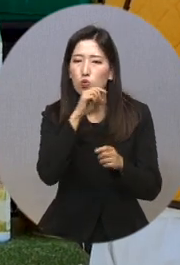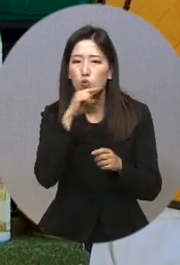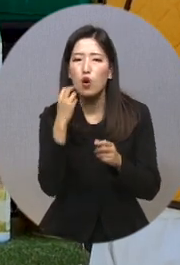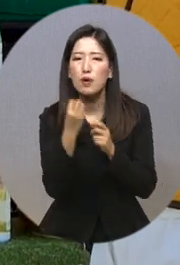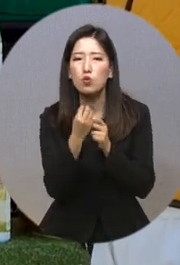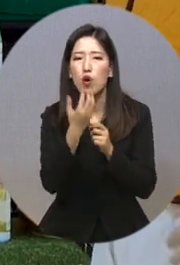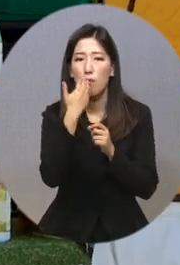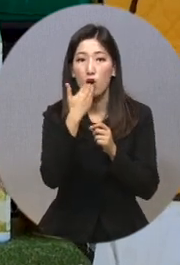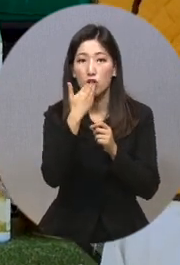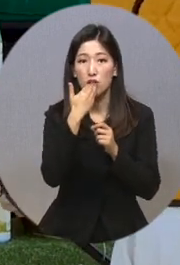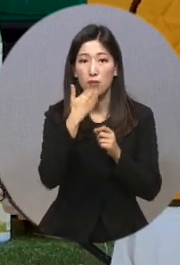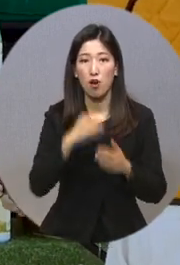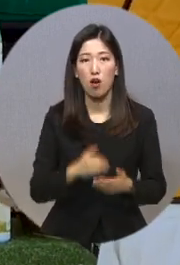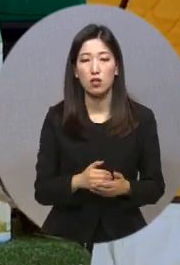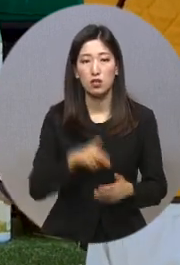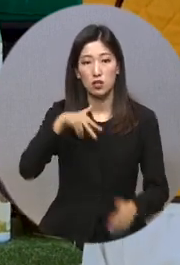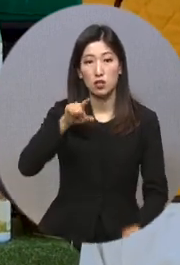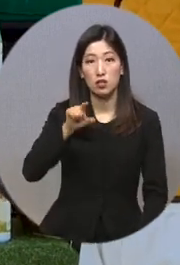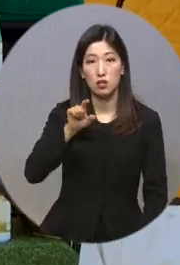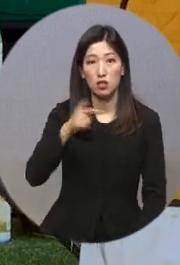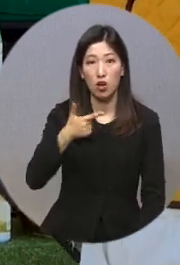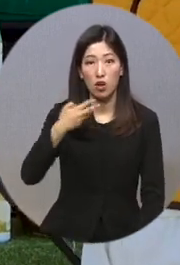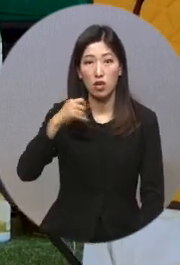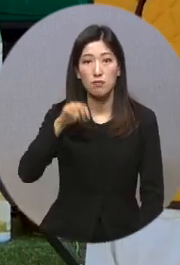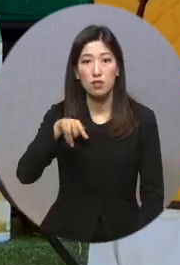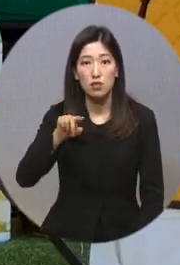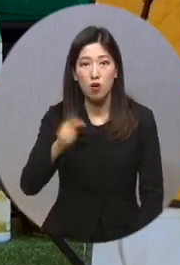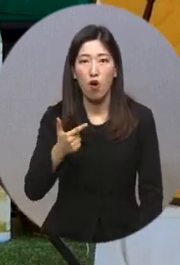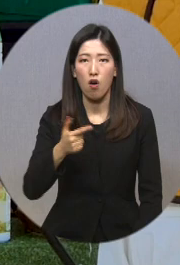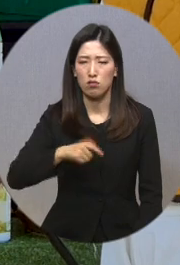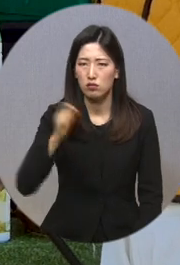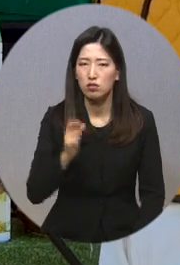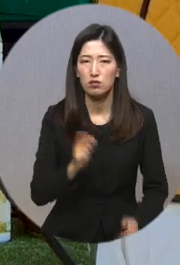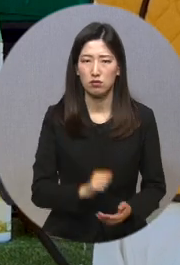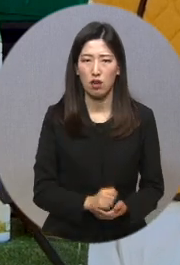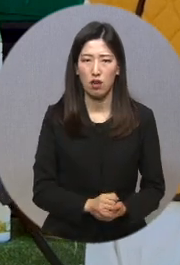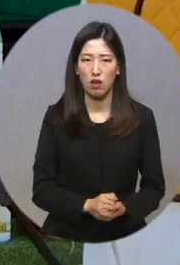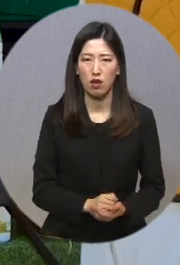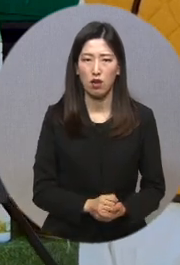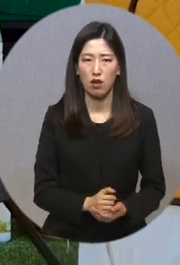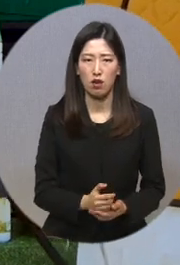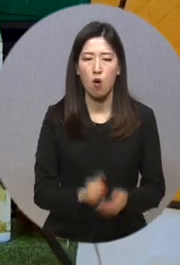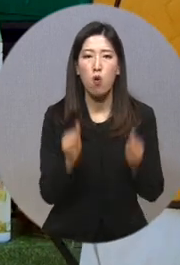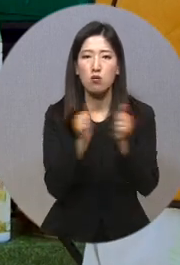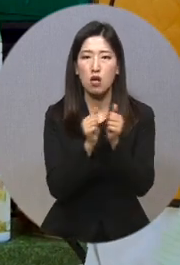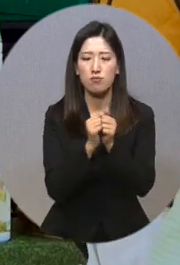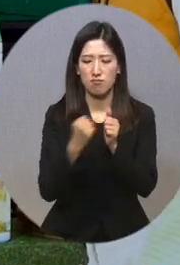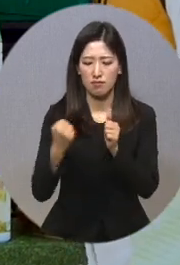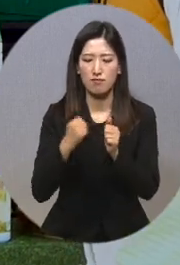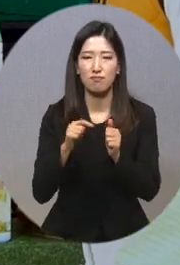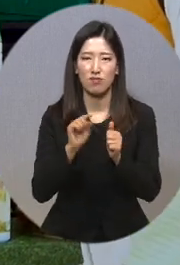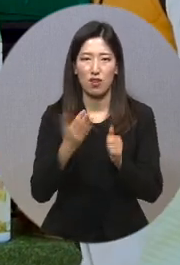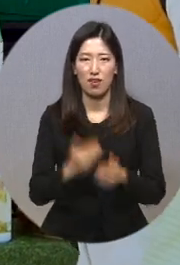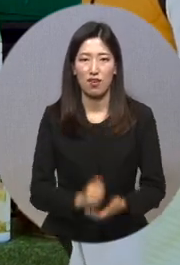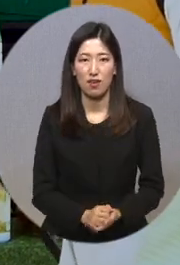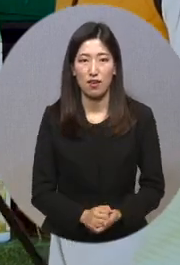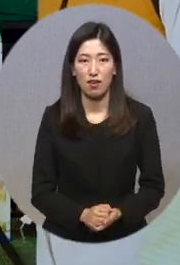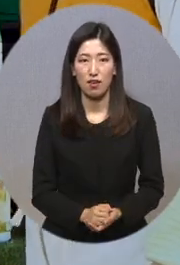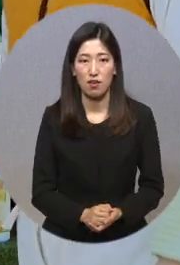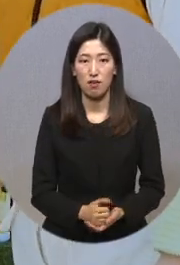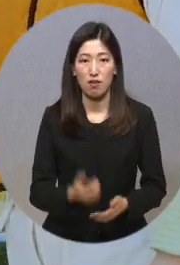이 전립선을 탄탄하게 해주는 그런 음식이거든요. 토마토가 우리 남편 것도 먹여야겠네. 그러면 스테미나에 좋은 음식이 토마토니까 벌써